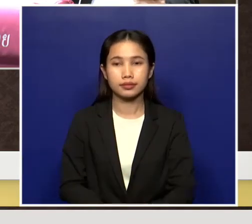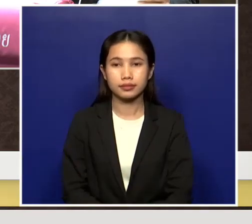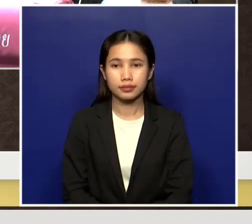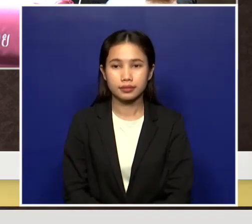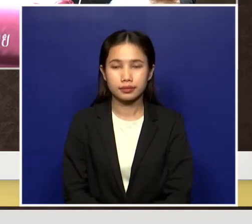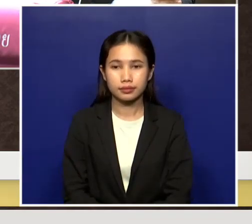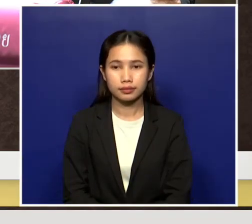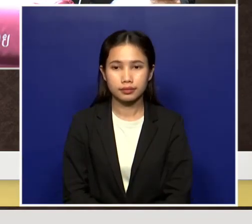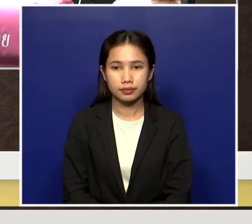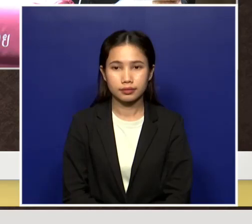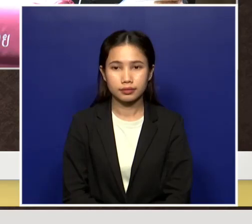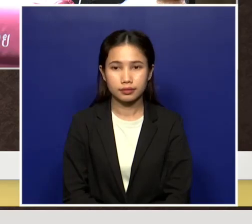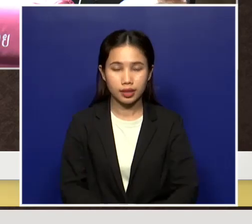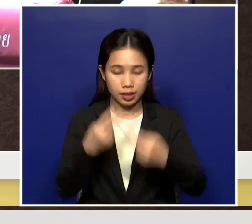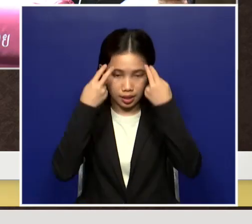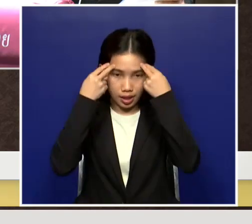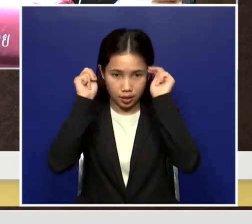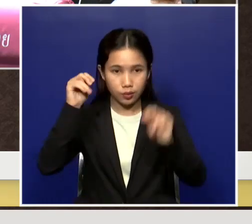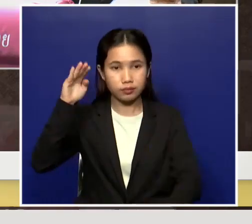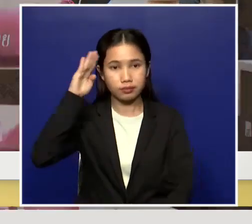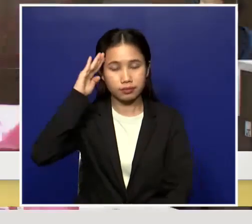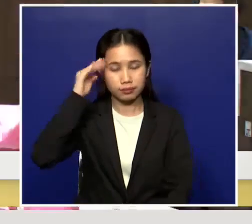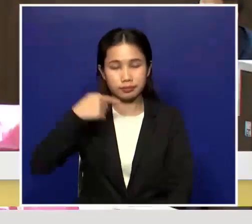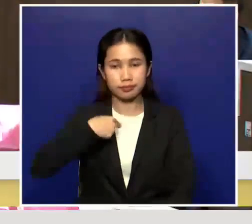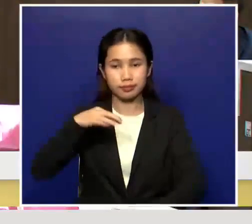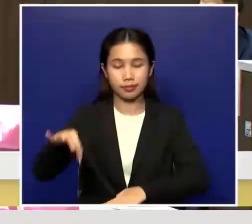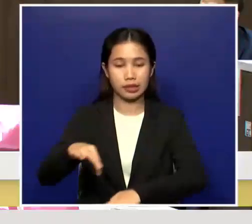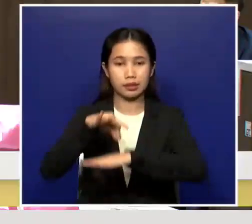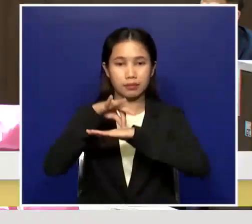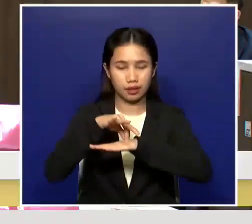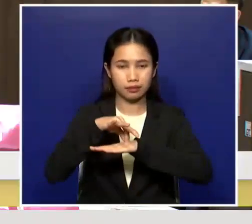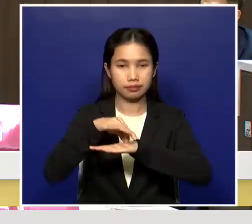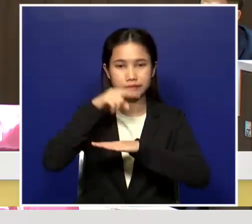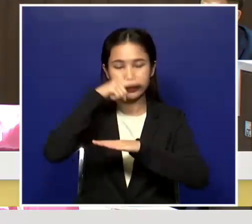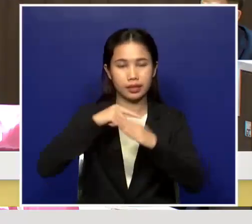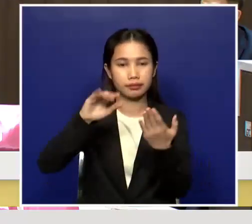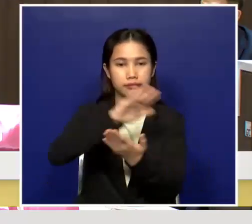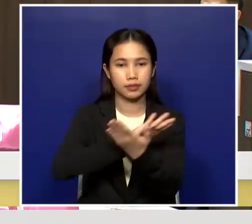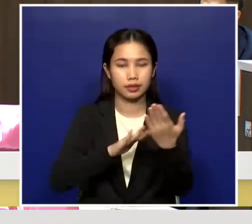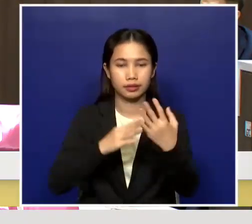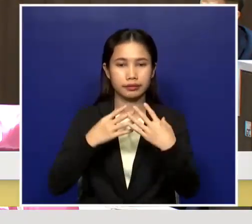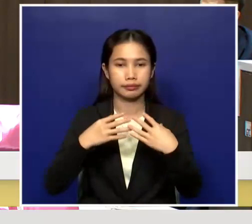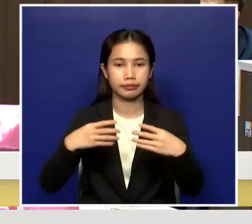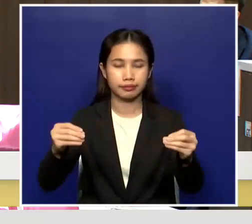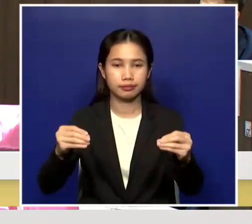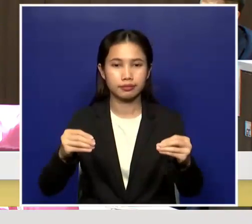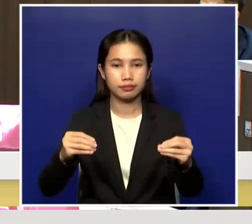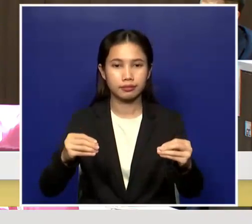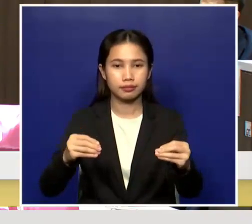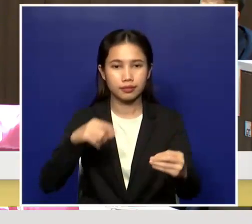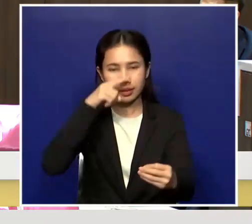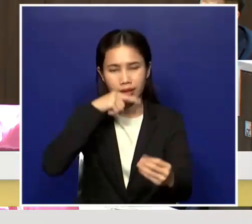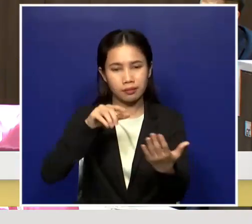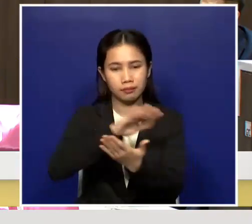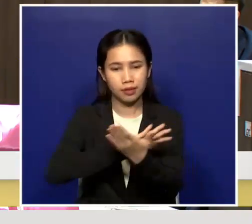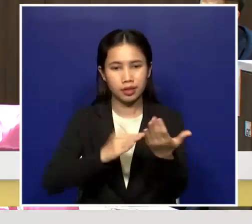คุณตั้งตัวเองเป็นนายกพาชาติล่มจมเมืองไทยในยุคประยุทธ์เป็นน